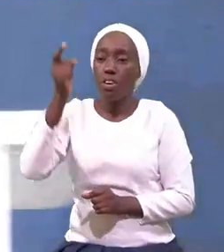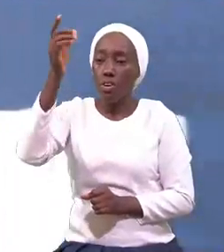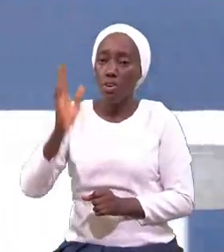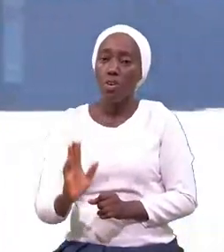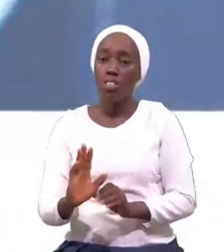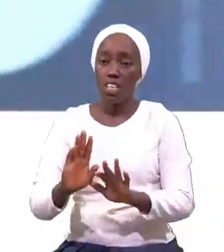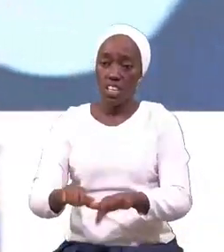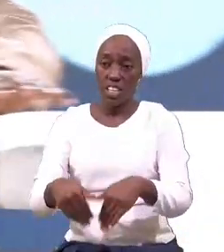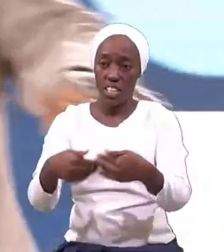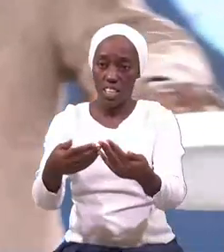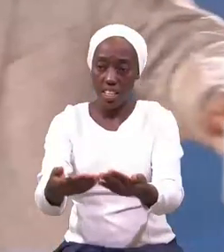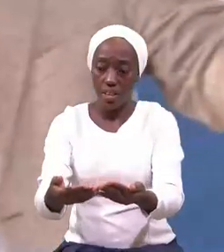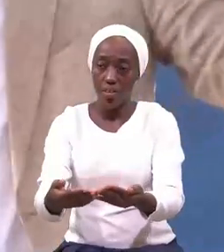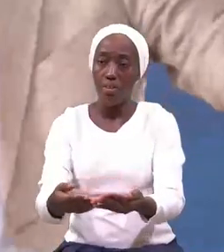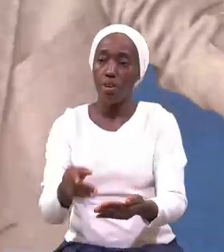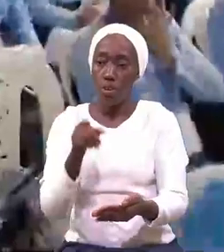don de Dieu.